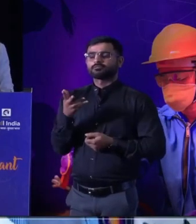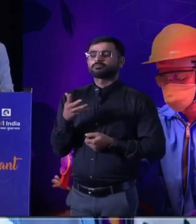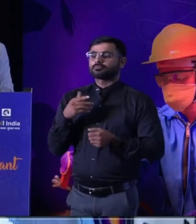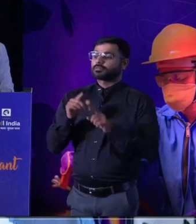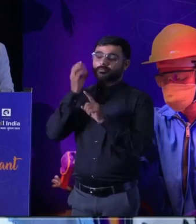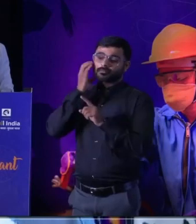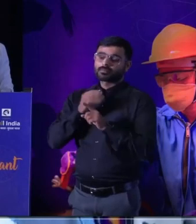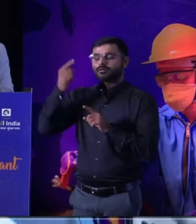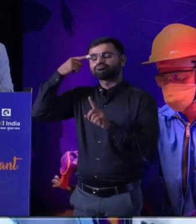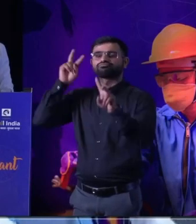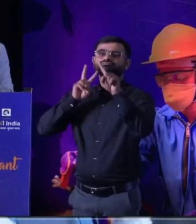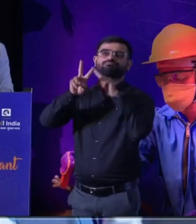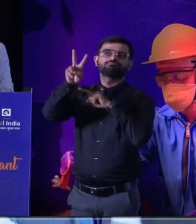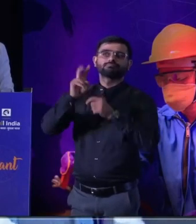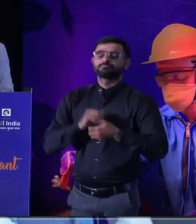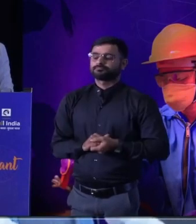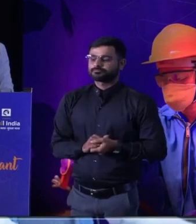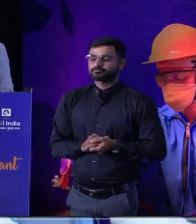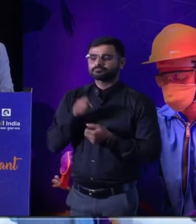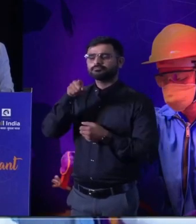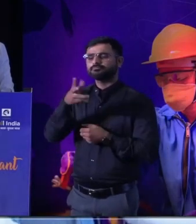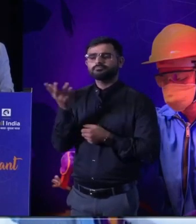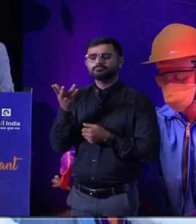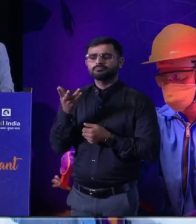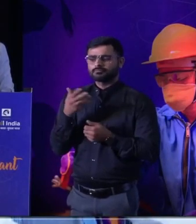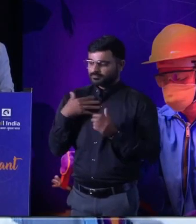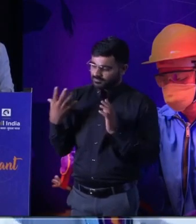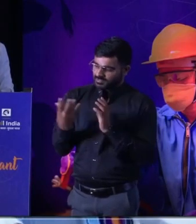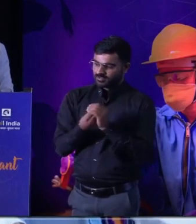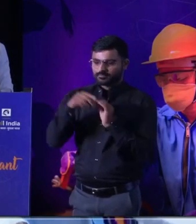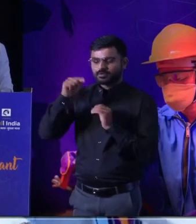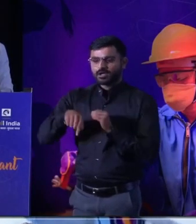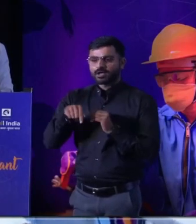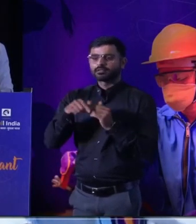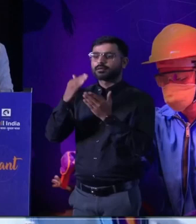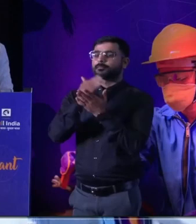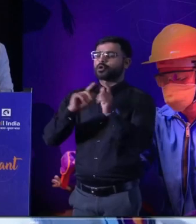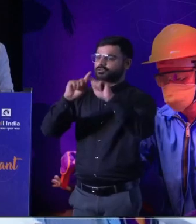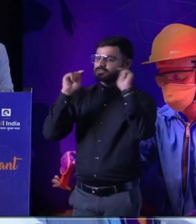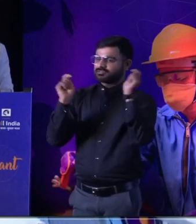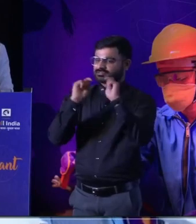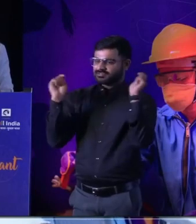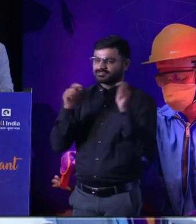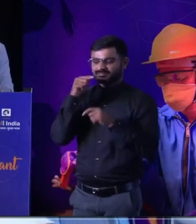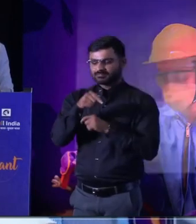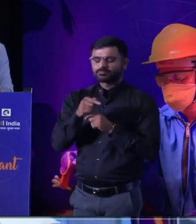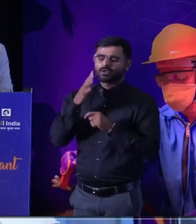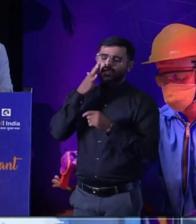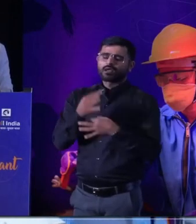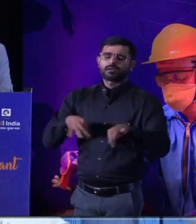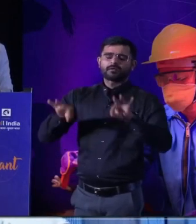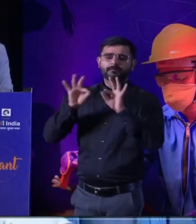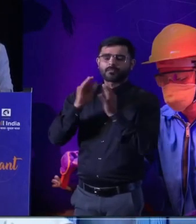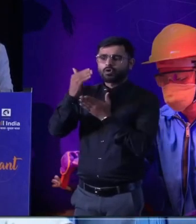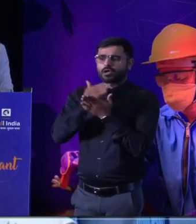सम्मान्य प्रधानमंत्री जी का विजन है, जिससे हम आज दीक्षांत समारोह के माध्यम से उनके अमूल्य प्रतिभा